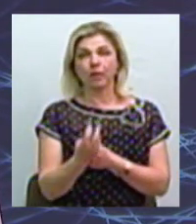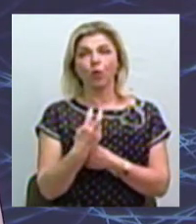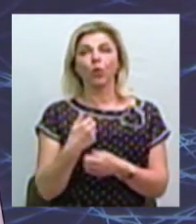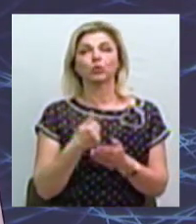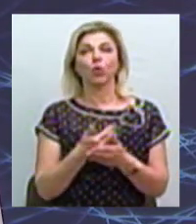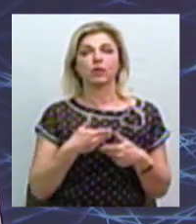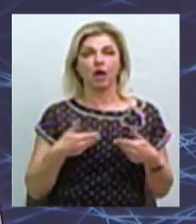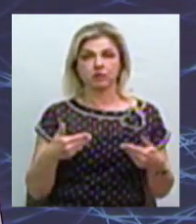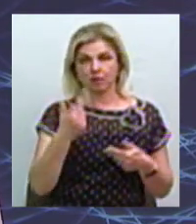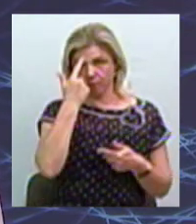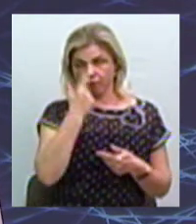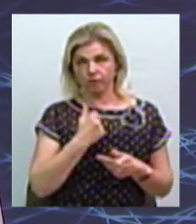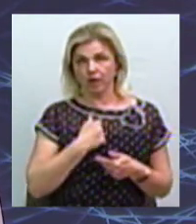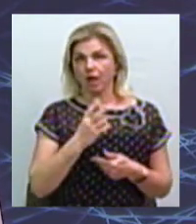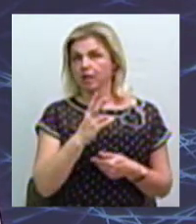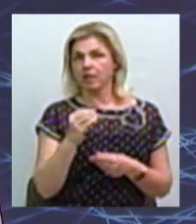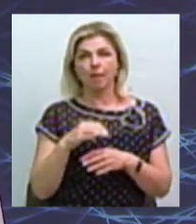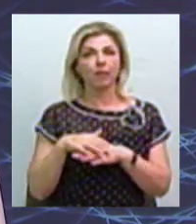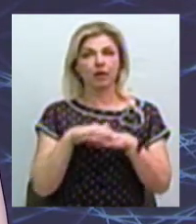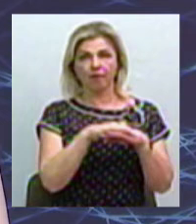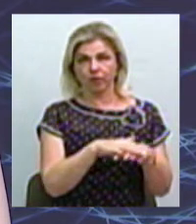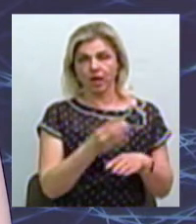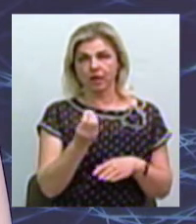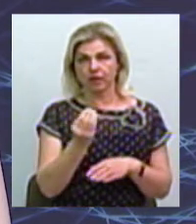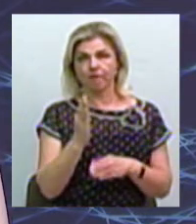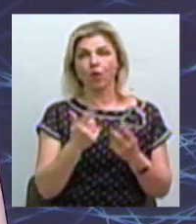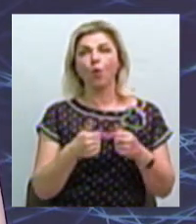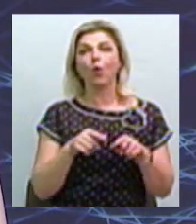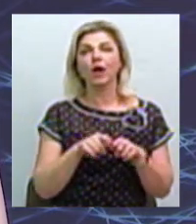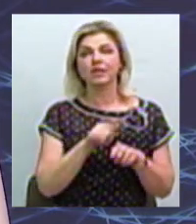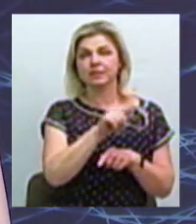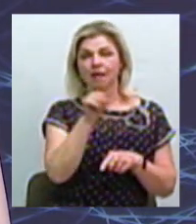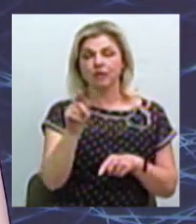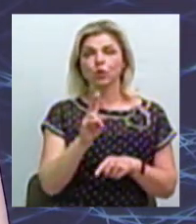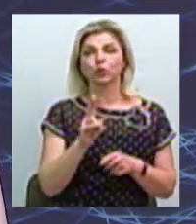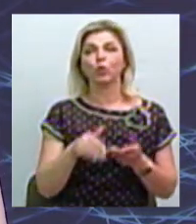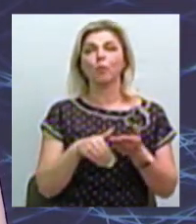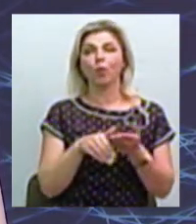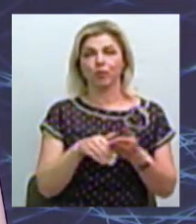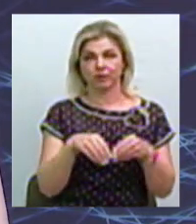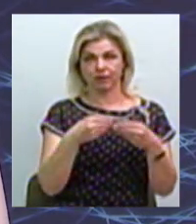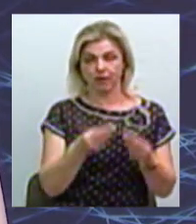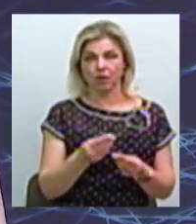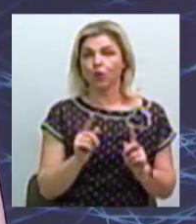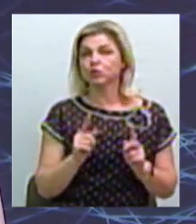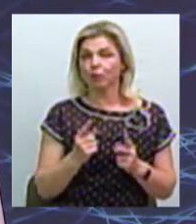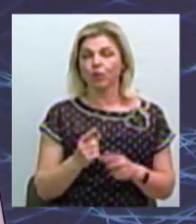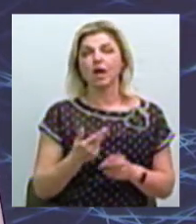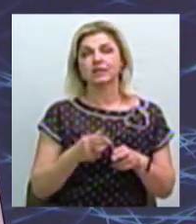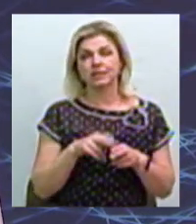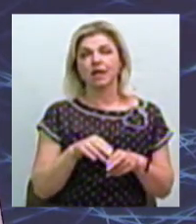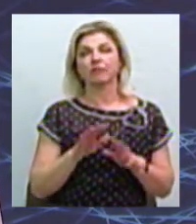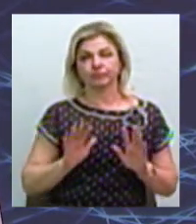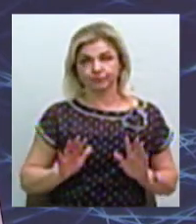і повідомляють, що не перераховуються кошти в організації надавачів послуг. Чому це відбувається? Це